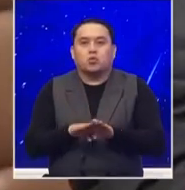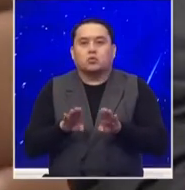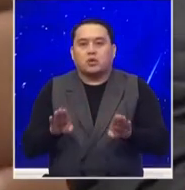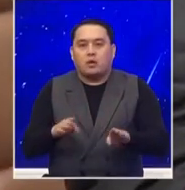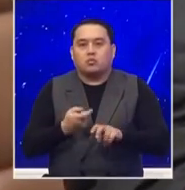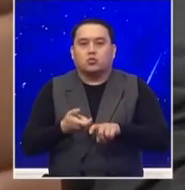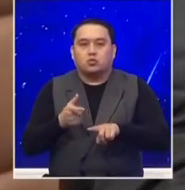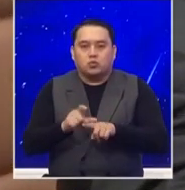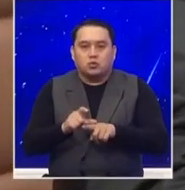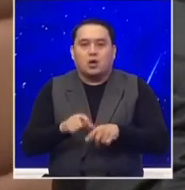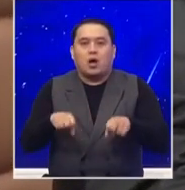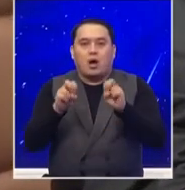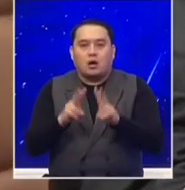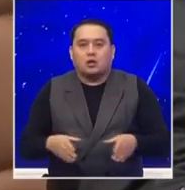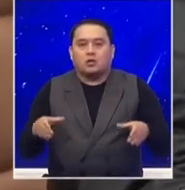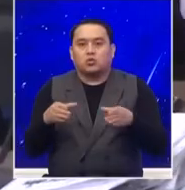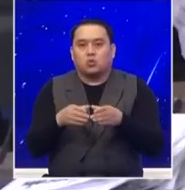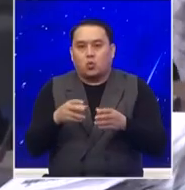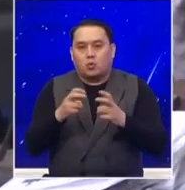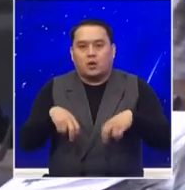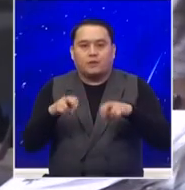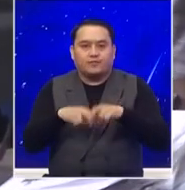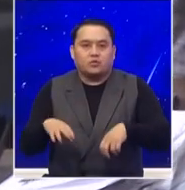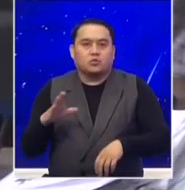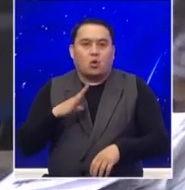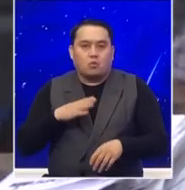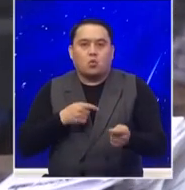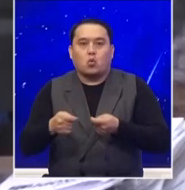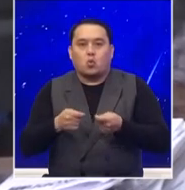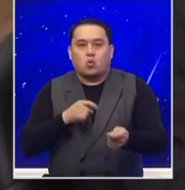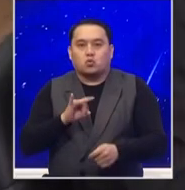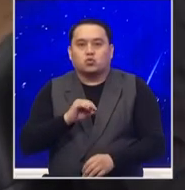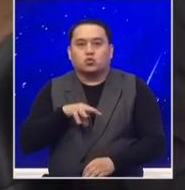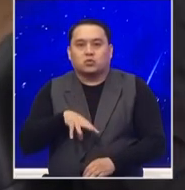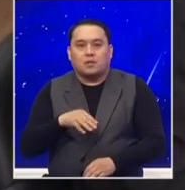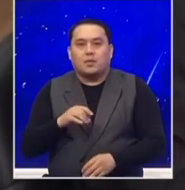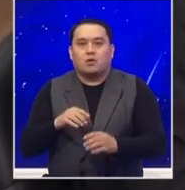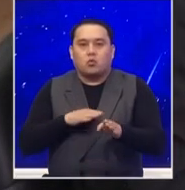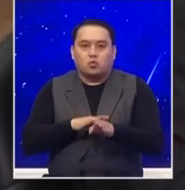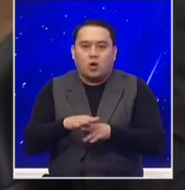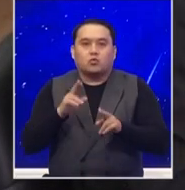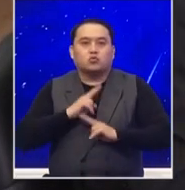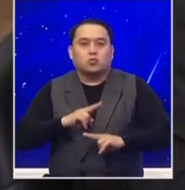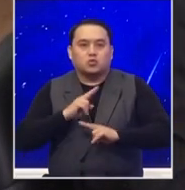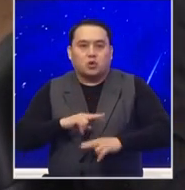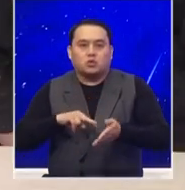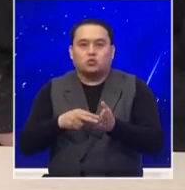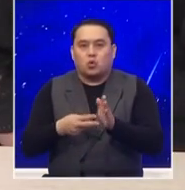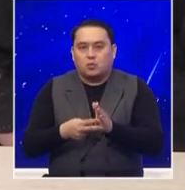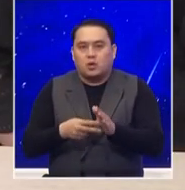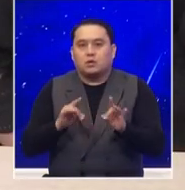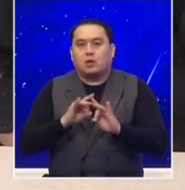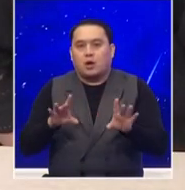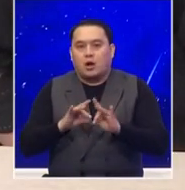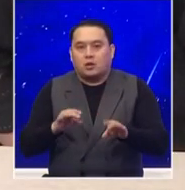бұл бөлім жұмысын арнайы топ мүшелері көріп қайтты. Бөлім басшысы Рүстем Сағындықұлы атқарылған істермен, алдағы жоспарларымен